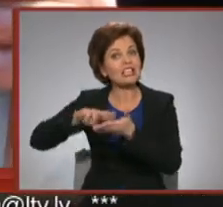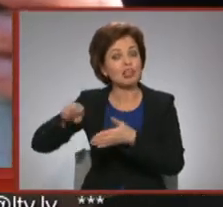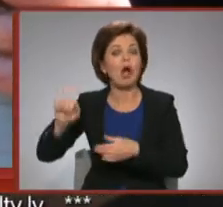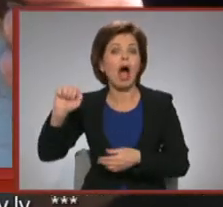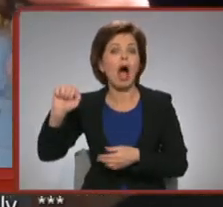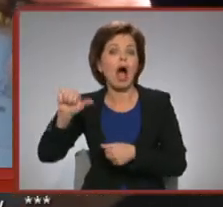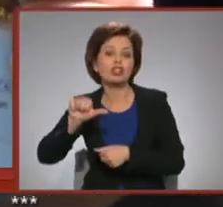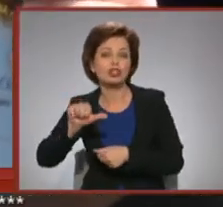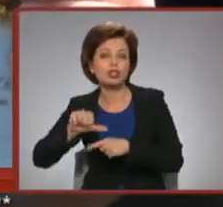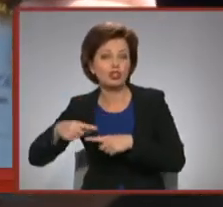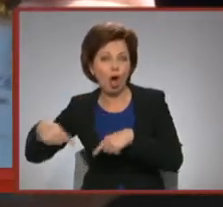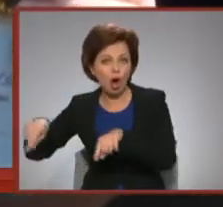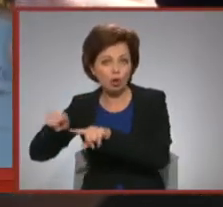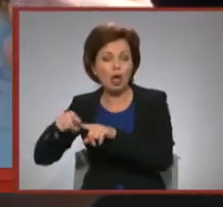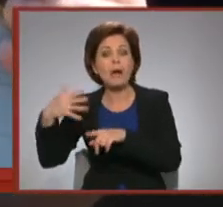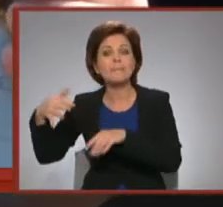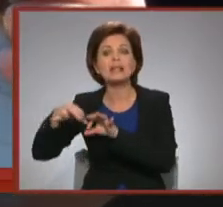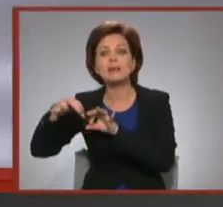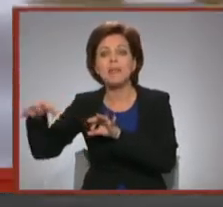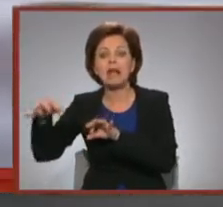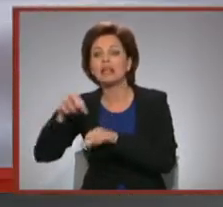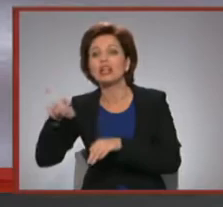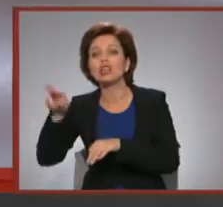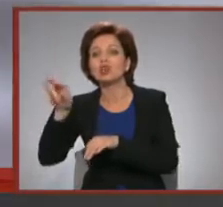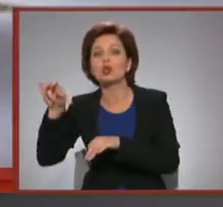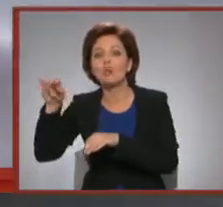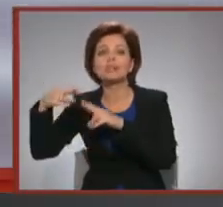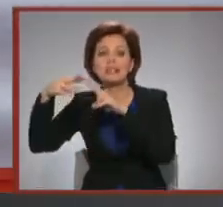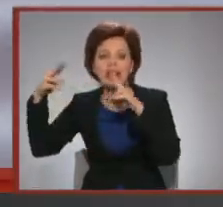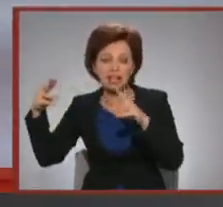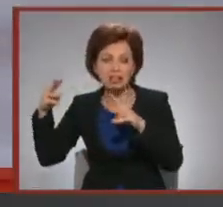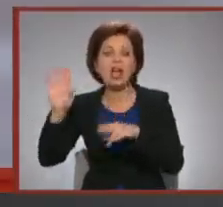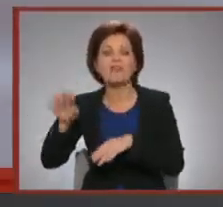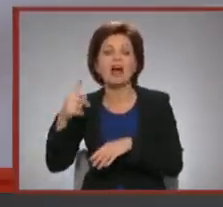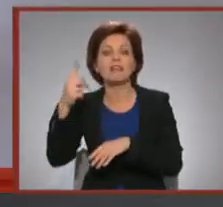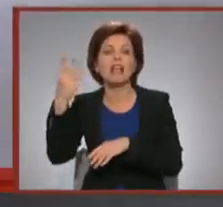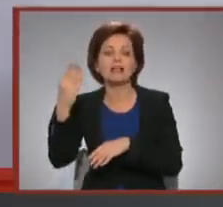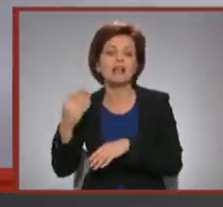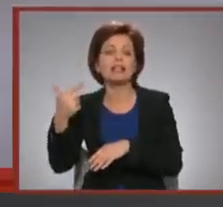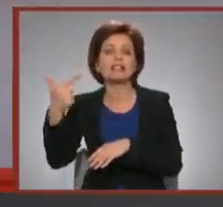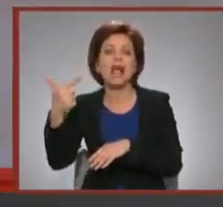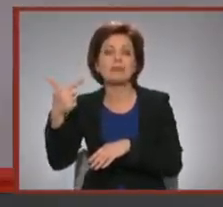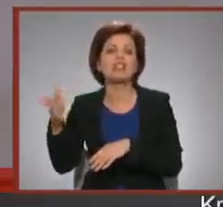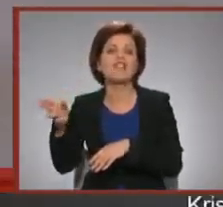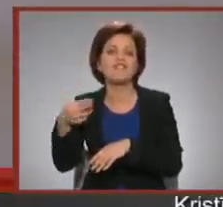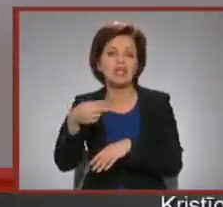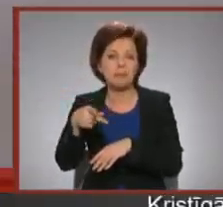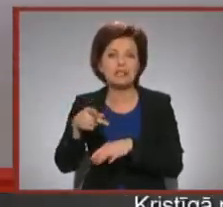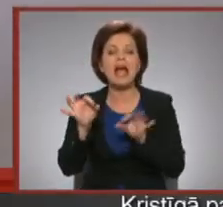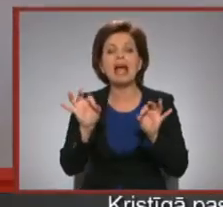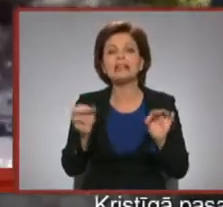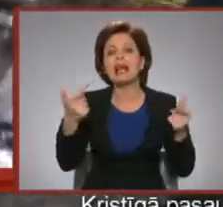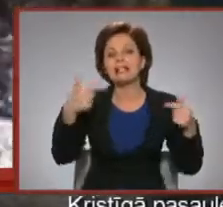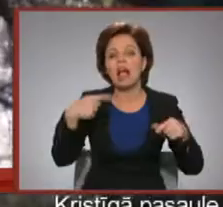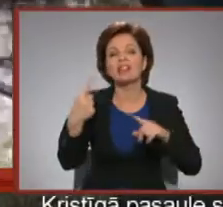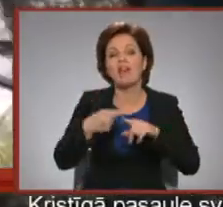tas ir sākot no 50 metriem aiz rumbas līdz tiltam, drīkst dienā izmakšķerēt 7 vimbas. Īstais vimbu laiks gan vēl esot